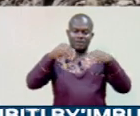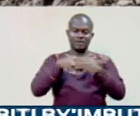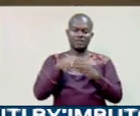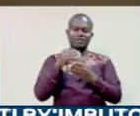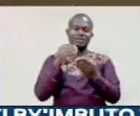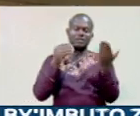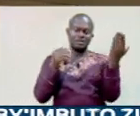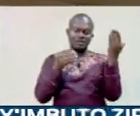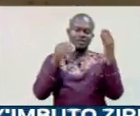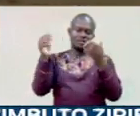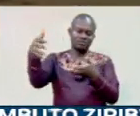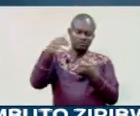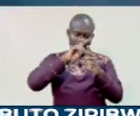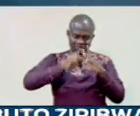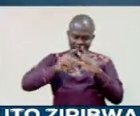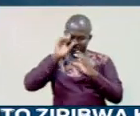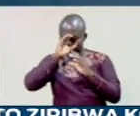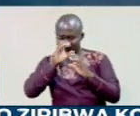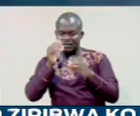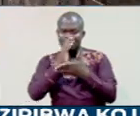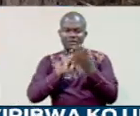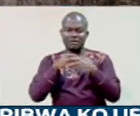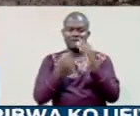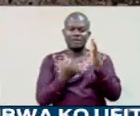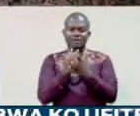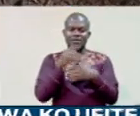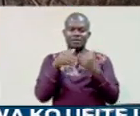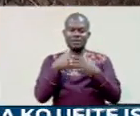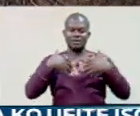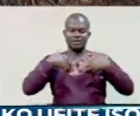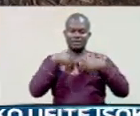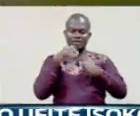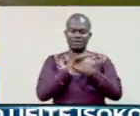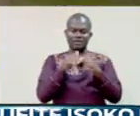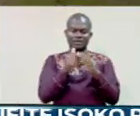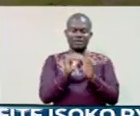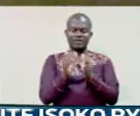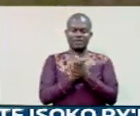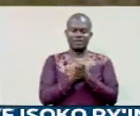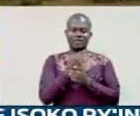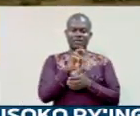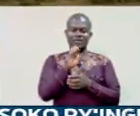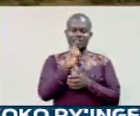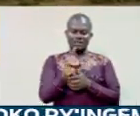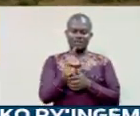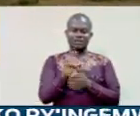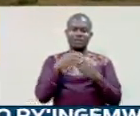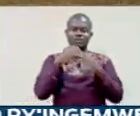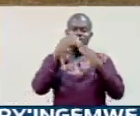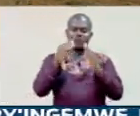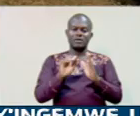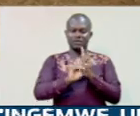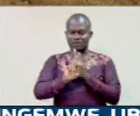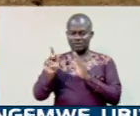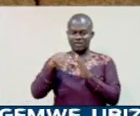gutema amashyamba, guhiga n'ibindi ni bimwe mu biza ku isonga mu gutuma urusobe rw'ibinyabuzima bihungabana. Fred Mufuruke, guverineri w'intara y'Iburasirazuba